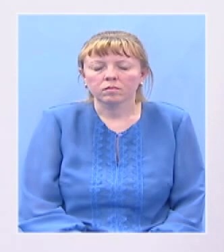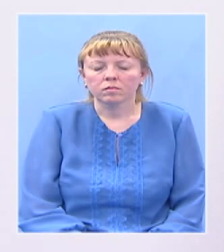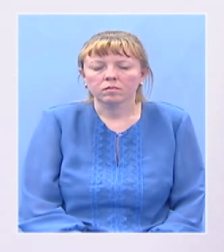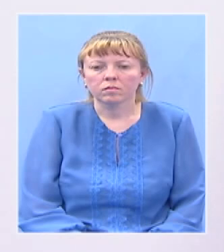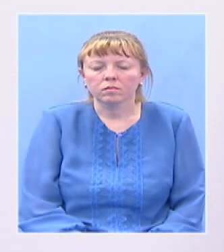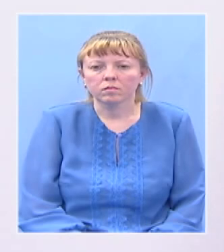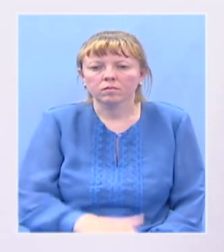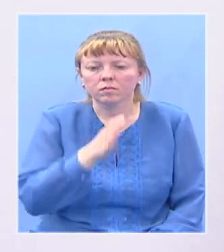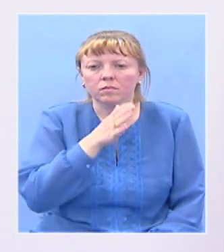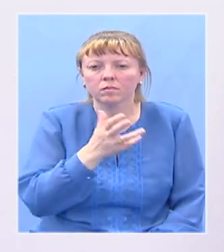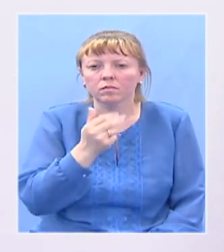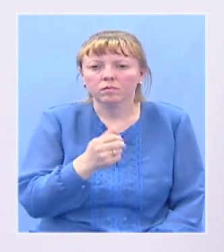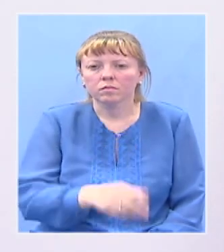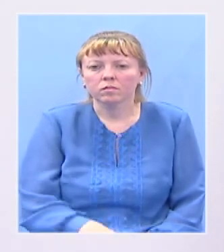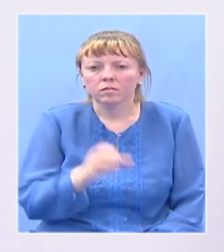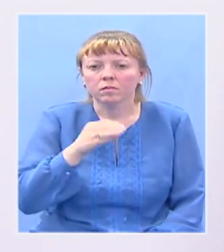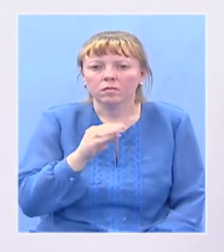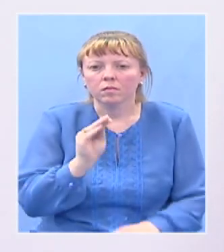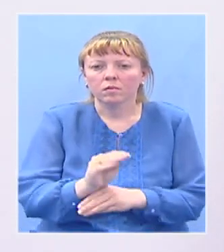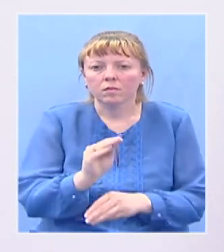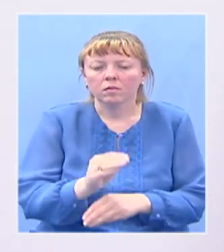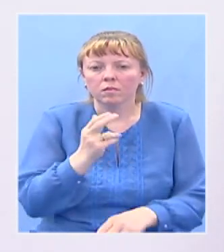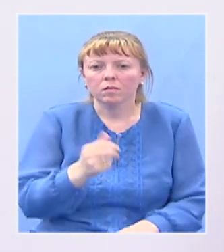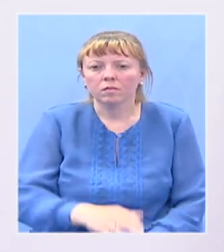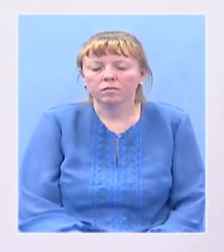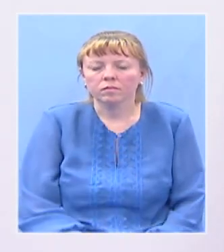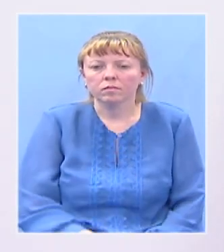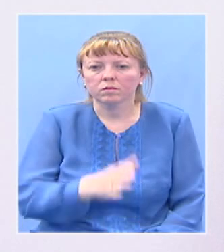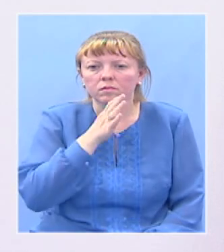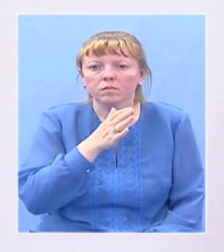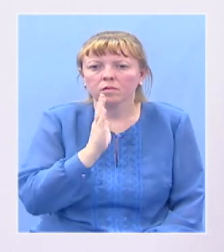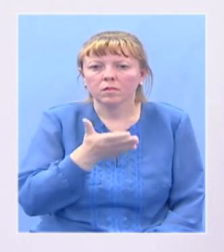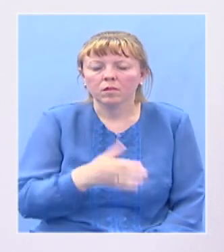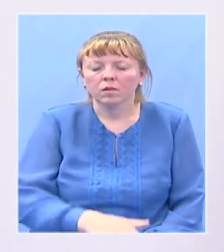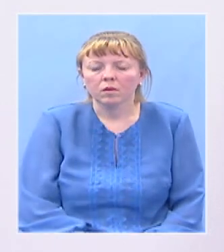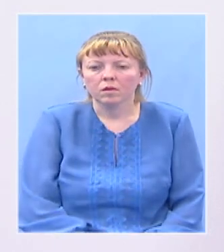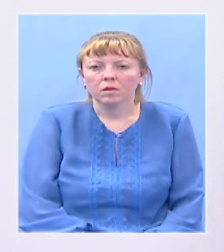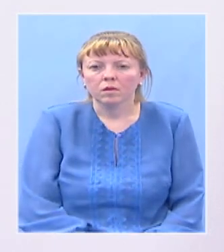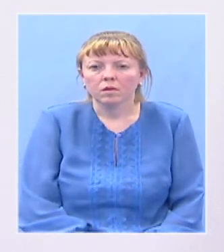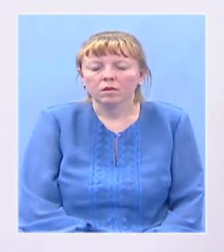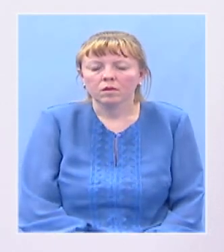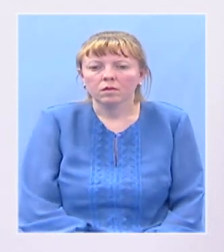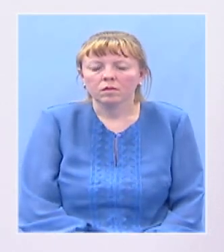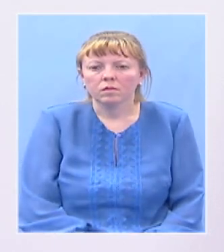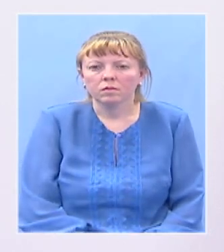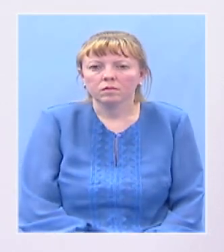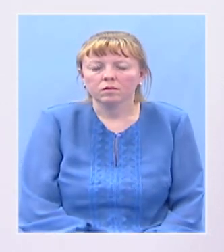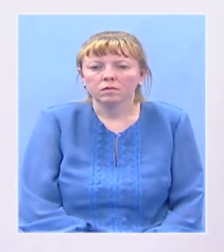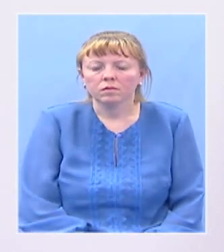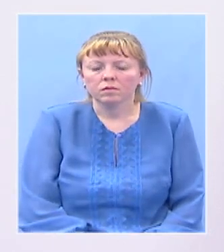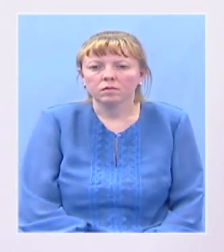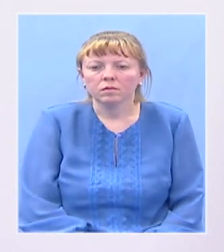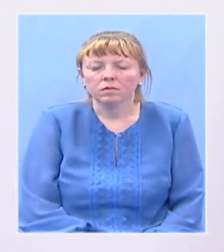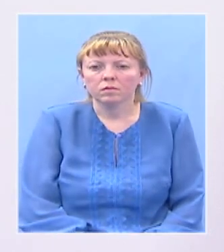на данное время Да вот один пост дополнительно Обновили есть в ближайшее время он появится уже на днях документы как говори